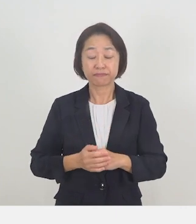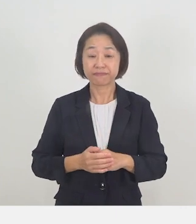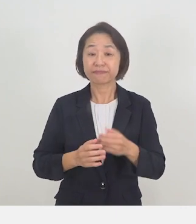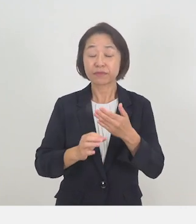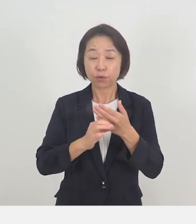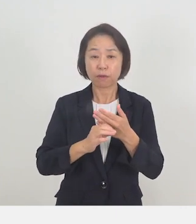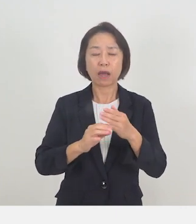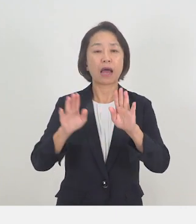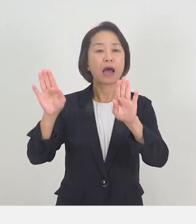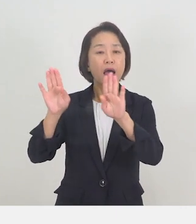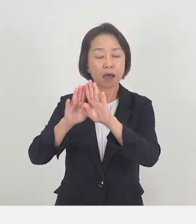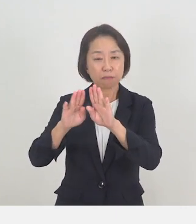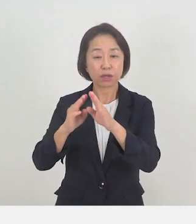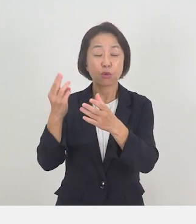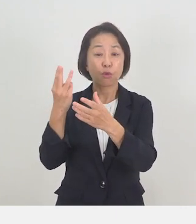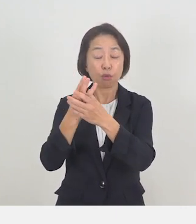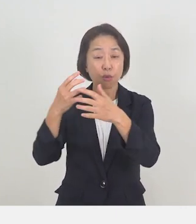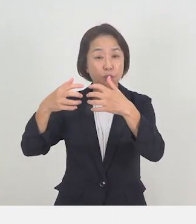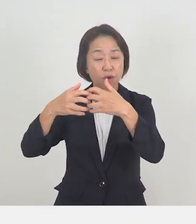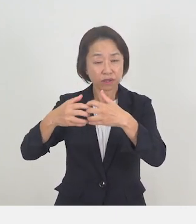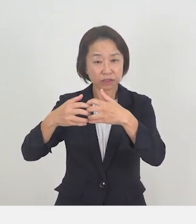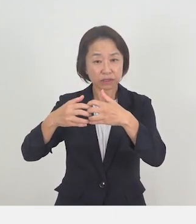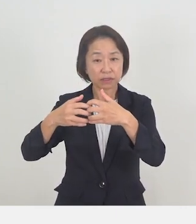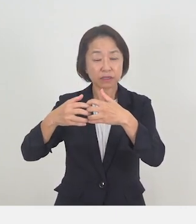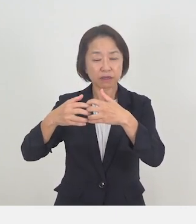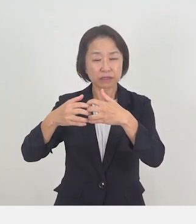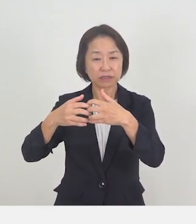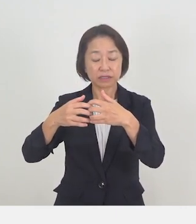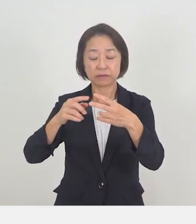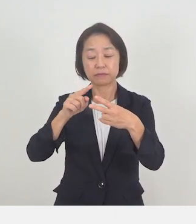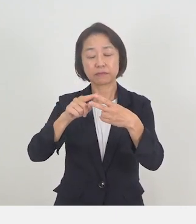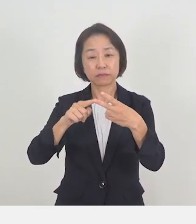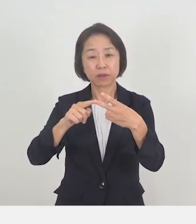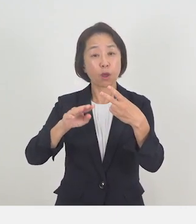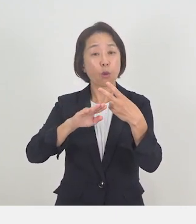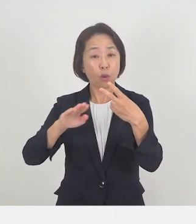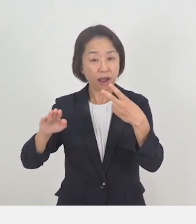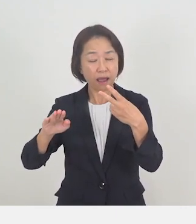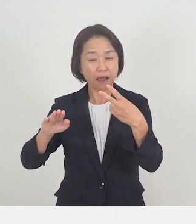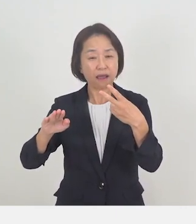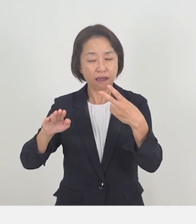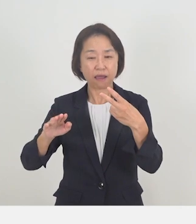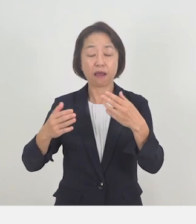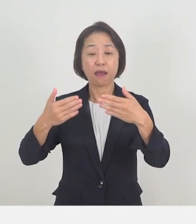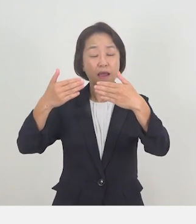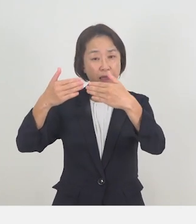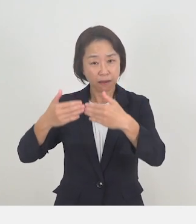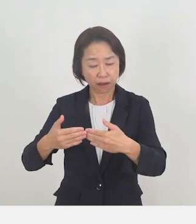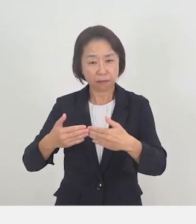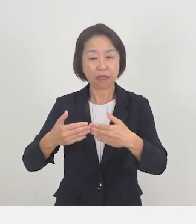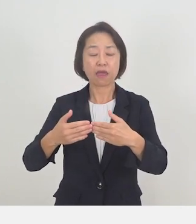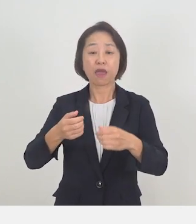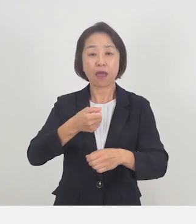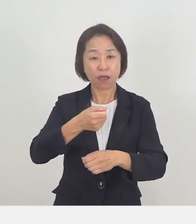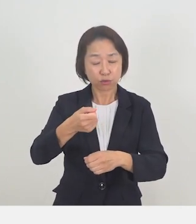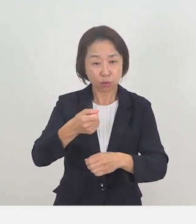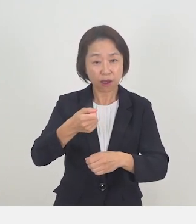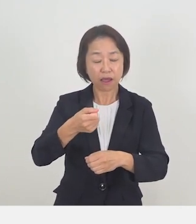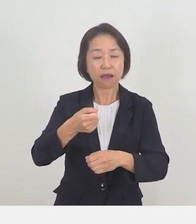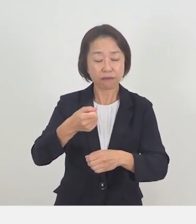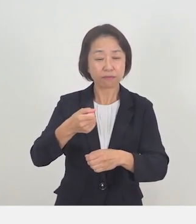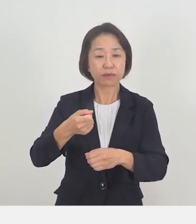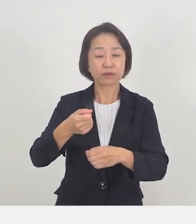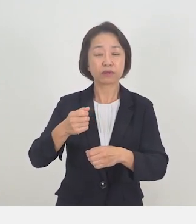急等期という住宅の省エネ性能への影響が大きい2つの要素を中心に外壁玄関ドア切